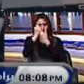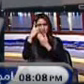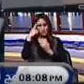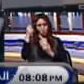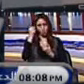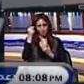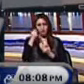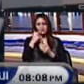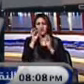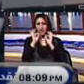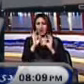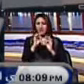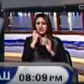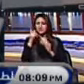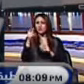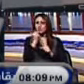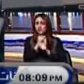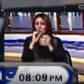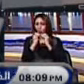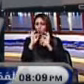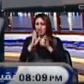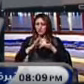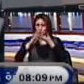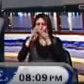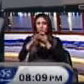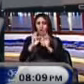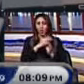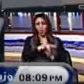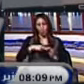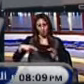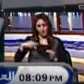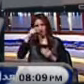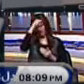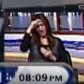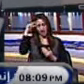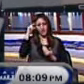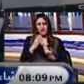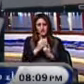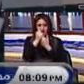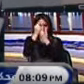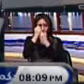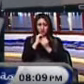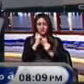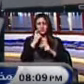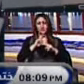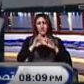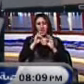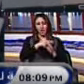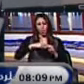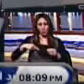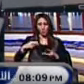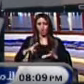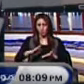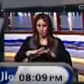الحكومه للاهتمام بجهود المعارضه الوطنيه المصريه. وبالتاكيد هيكون حدث عظيم لما نشوف